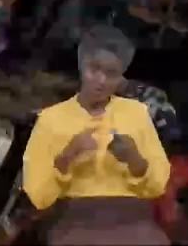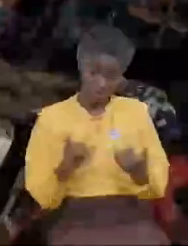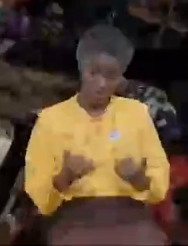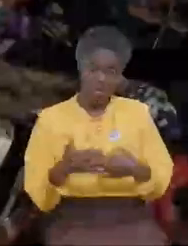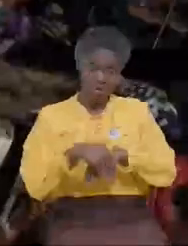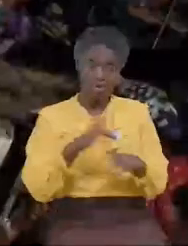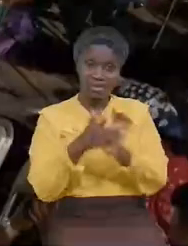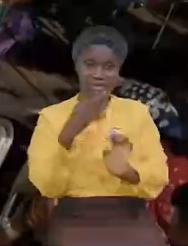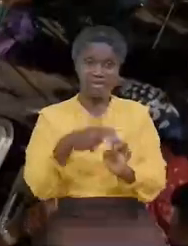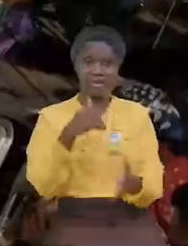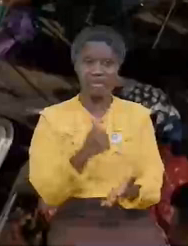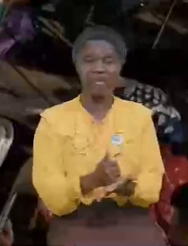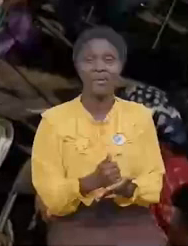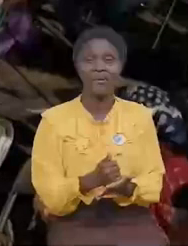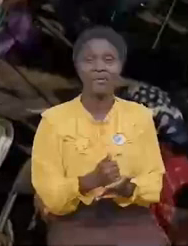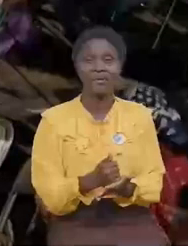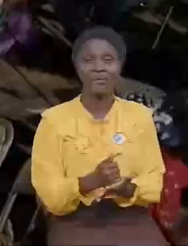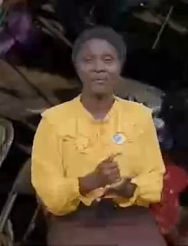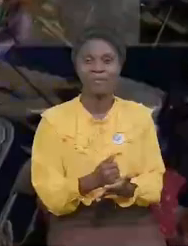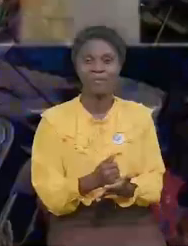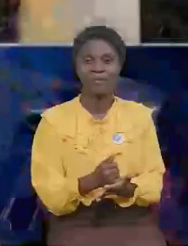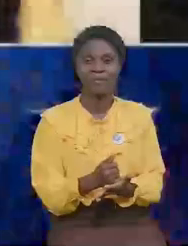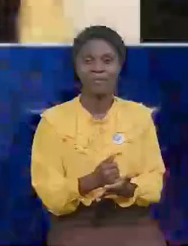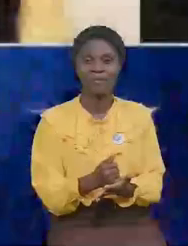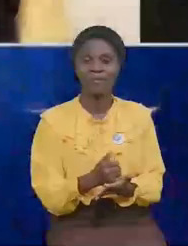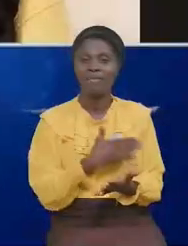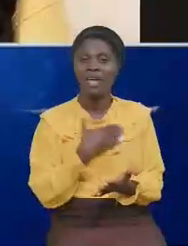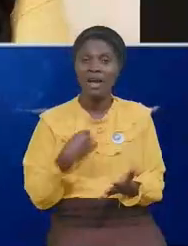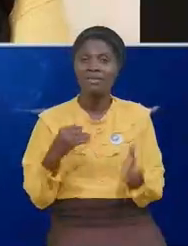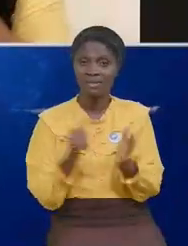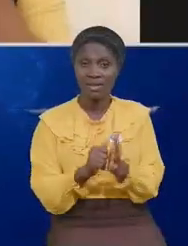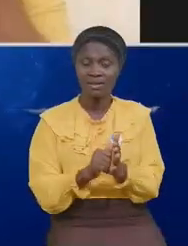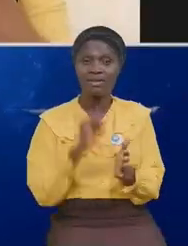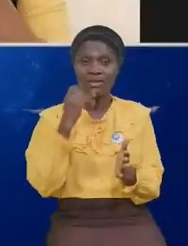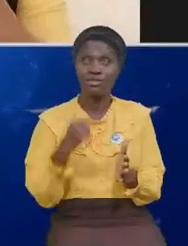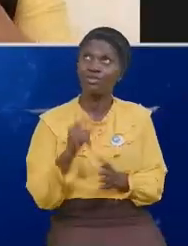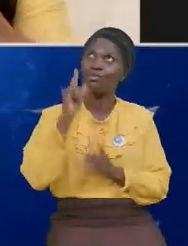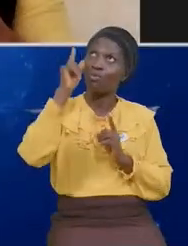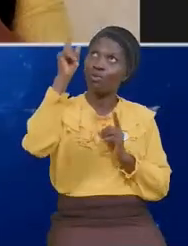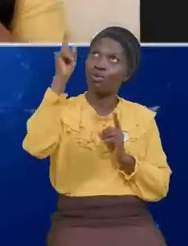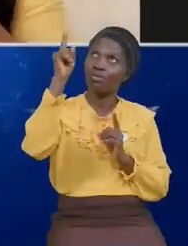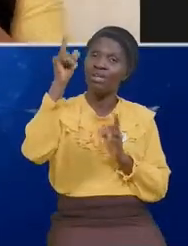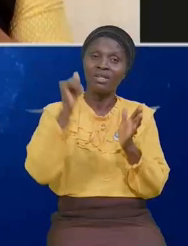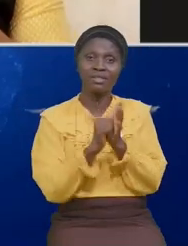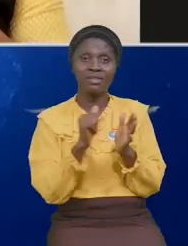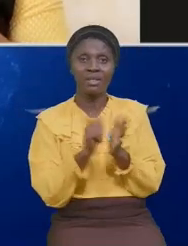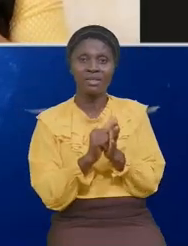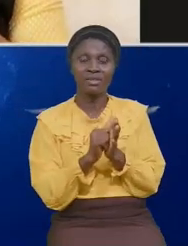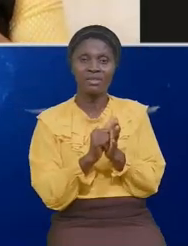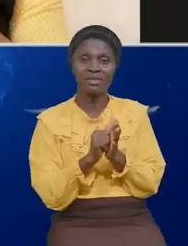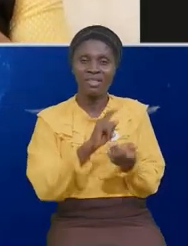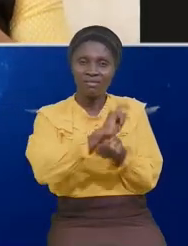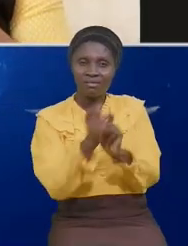à qui vous allez vous soumettre ce jour. C'est celui qui transforme